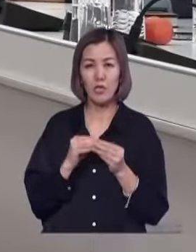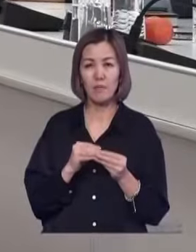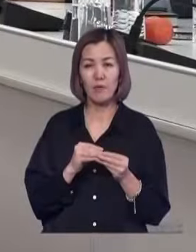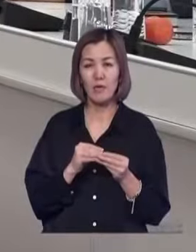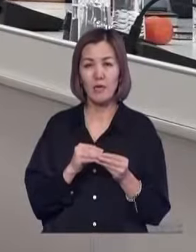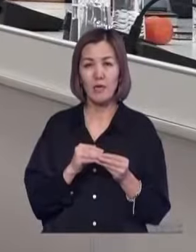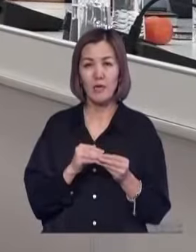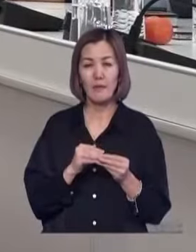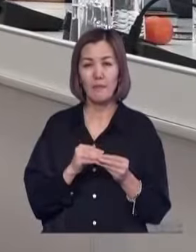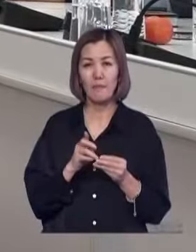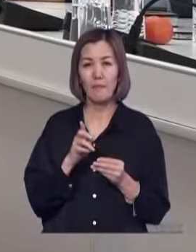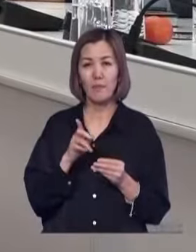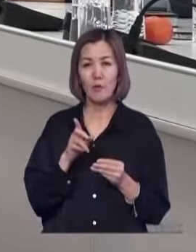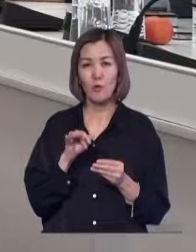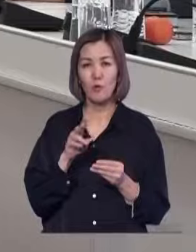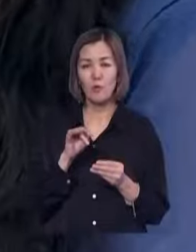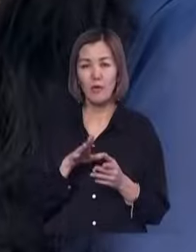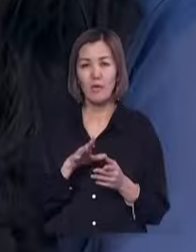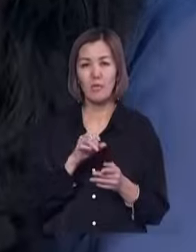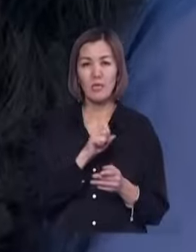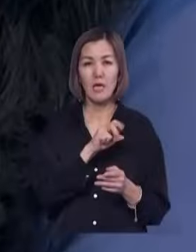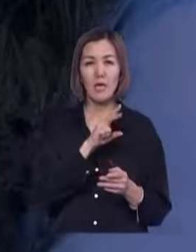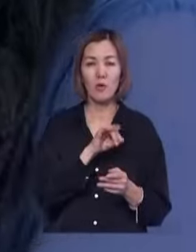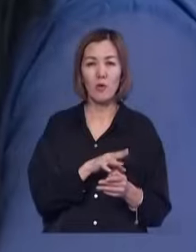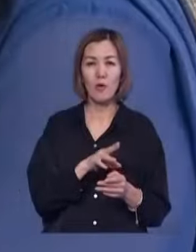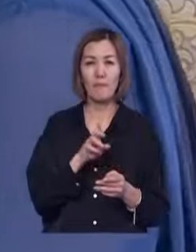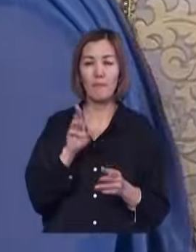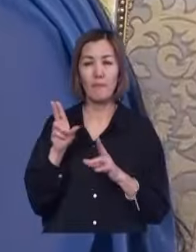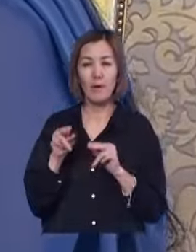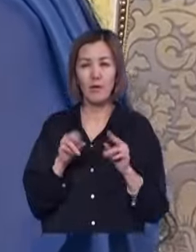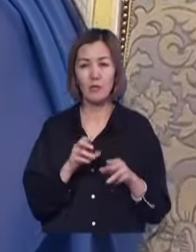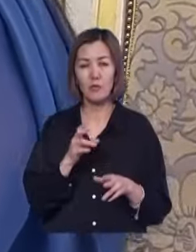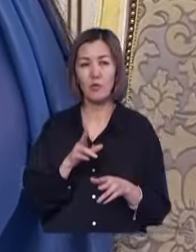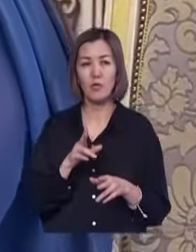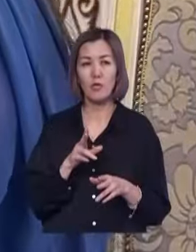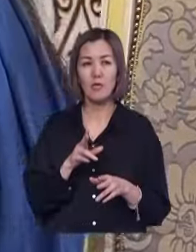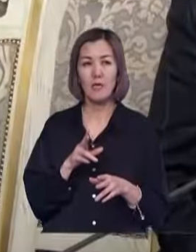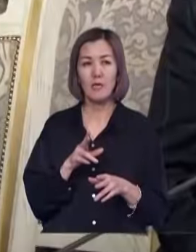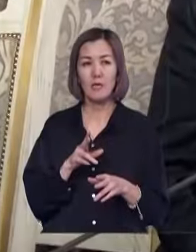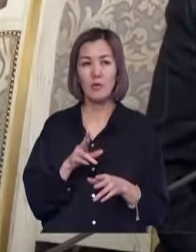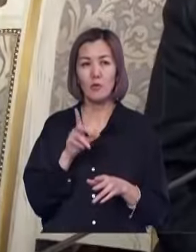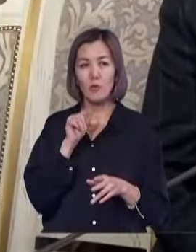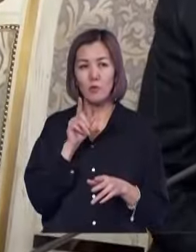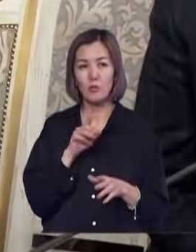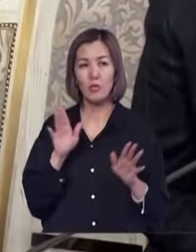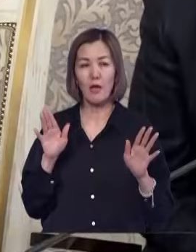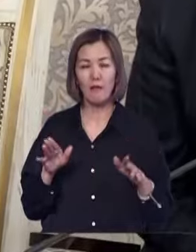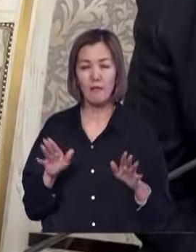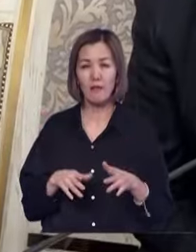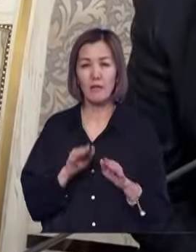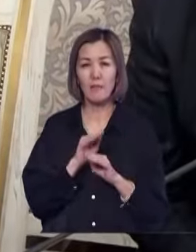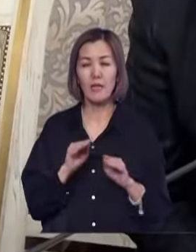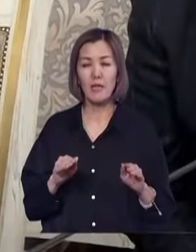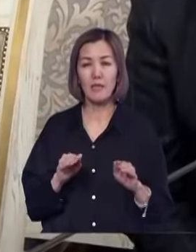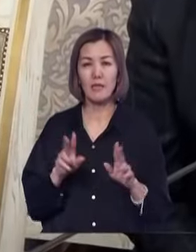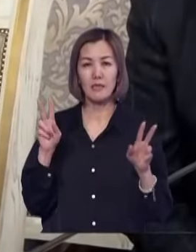Гүлбақыт Қасеннің «Алуа», «Бақыт гүлі», «Құс қанаты», «Жүрегімнің хаттар» атты жыр жинақтары бар. Оған қоса балалар кітапханасы